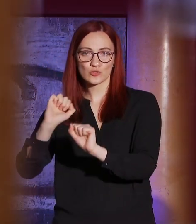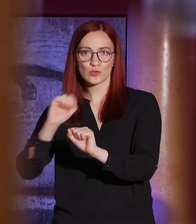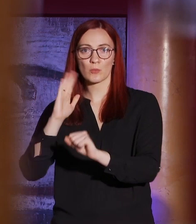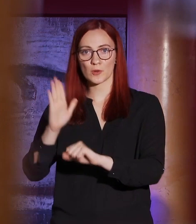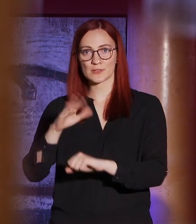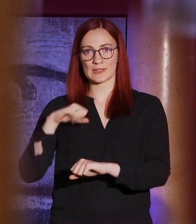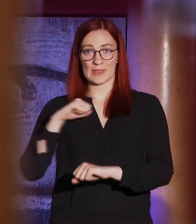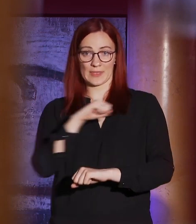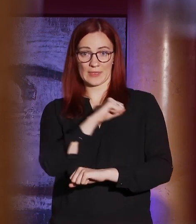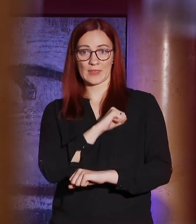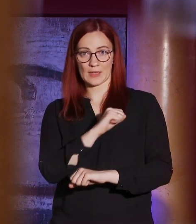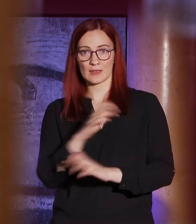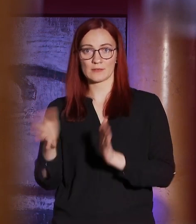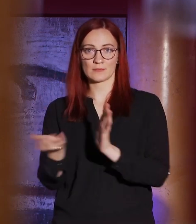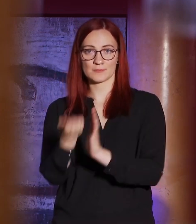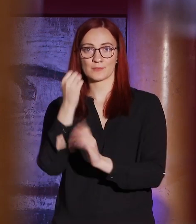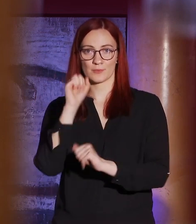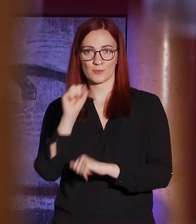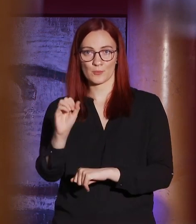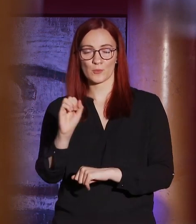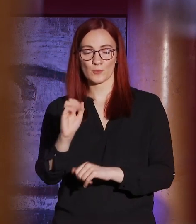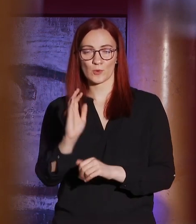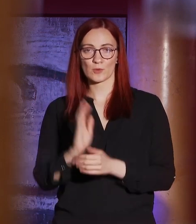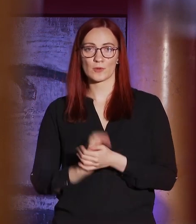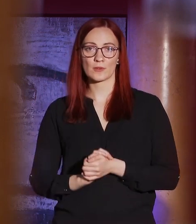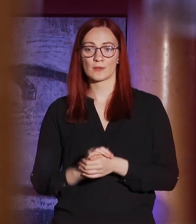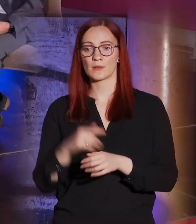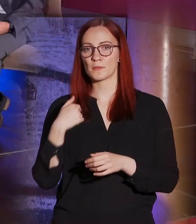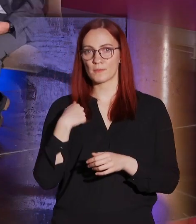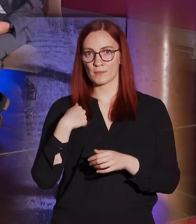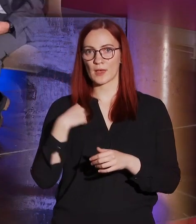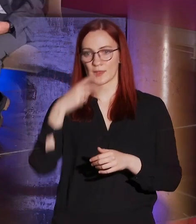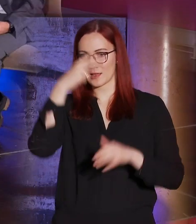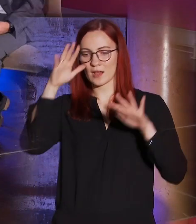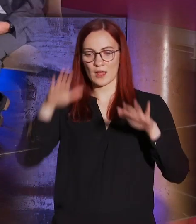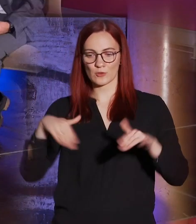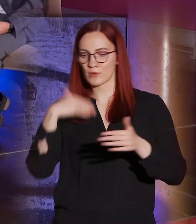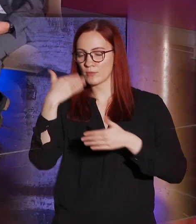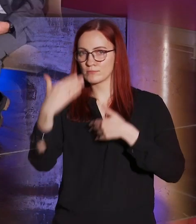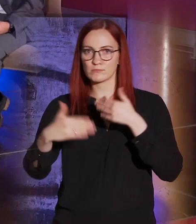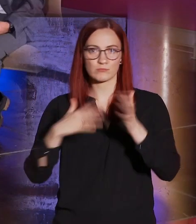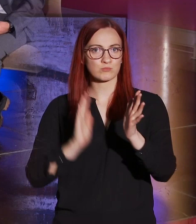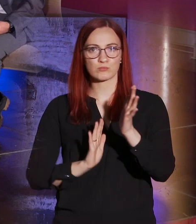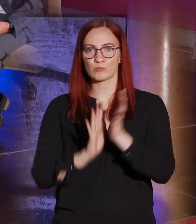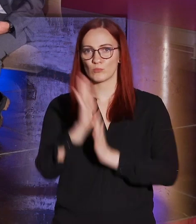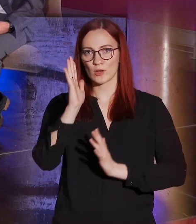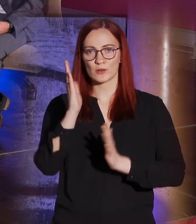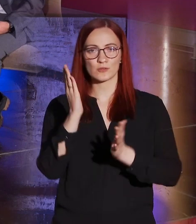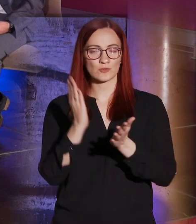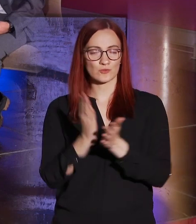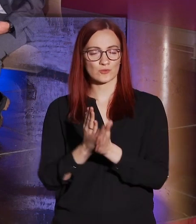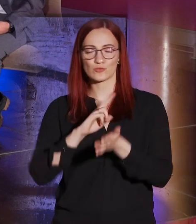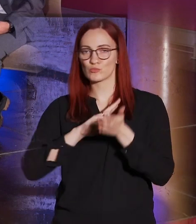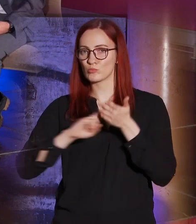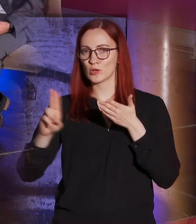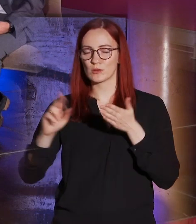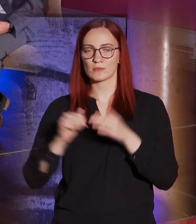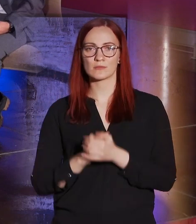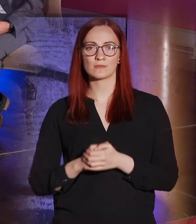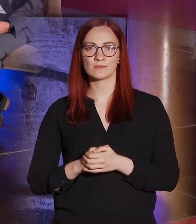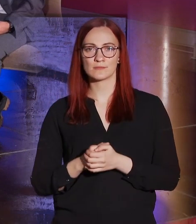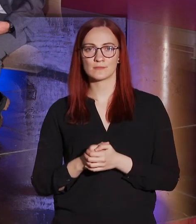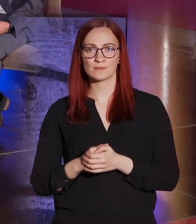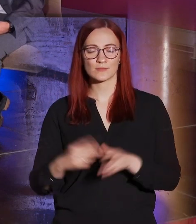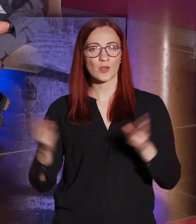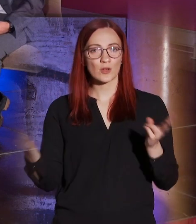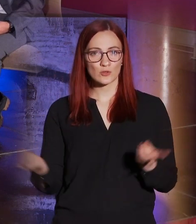temoje. Tai yra, mes labai toli pažengę šitoj srity, profesionalumo srity aš kalbu. Ir čia